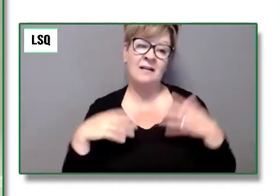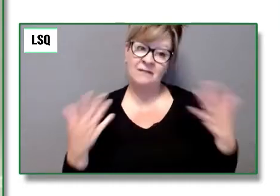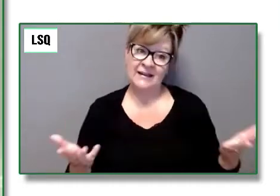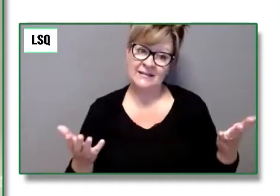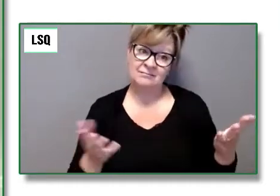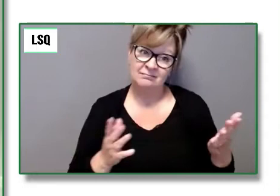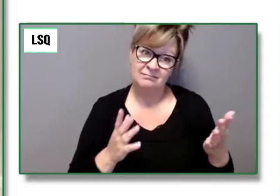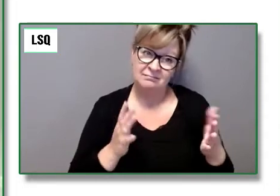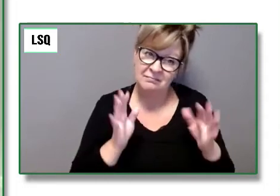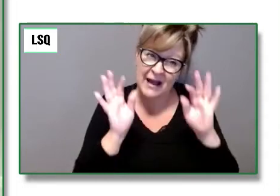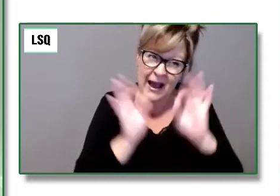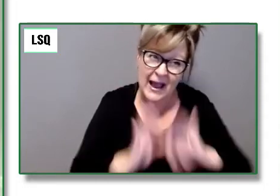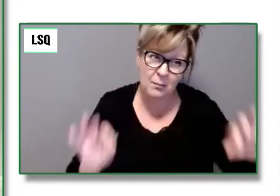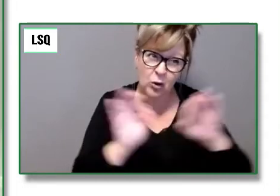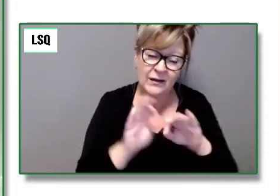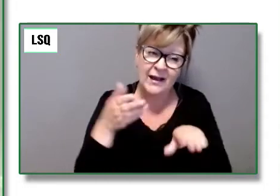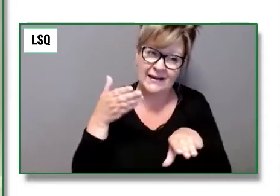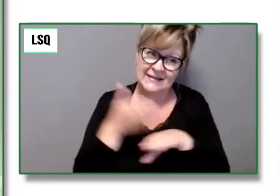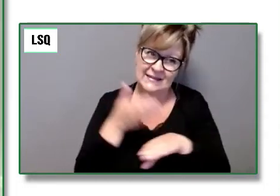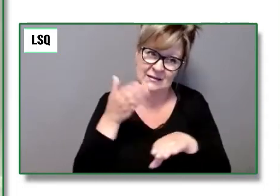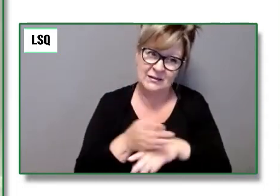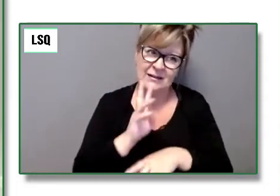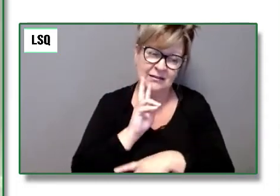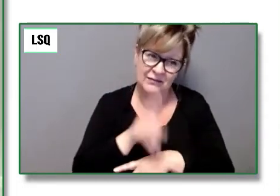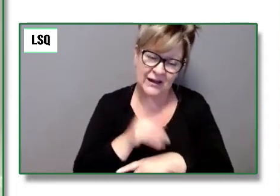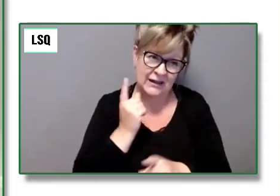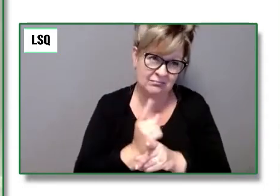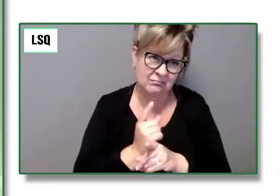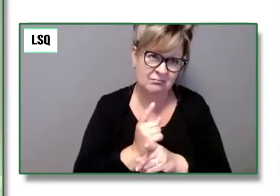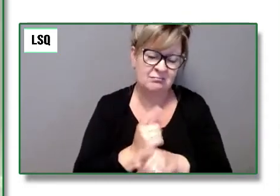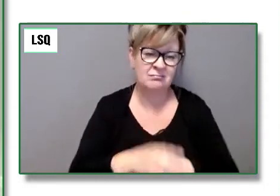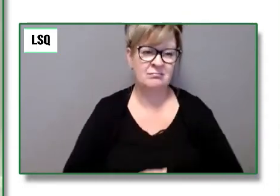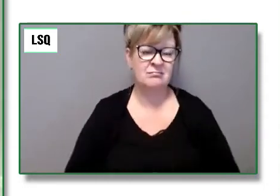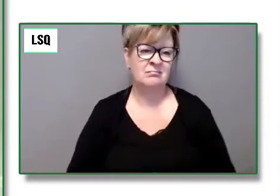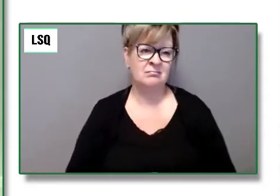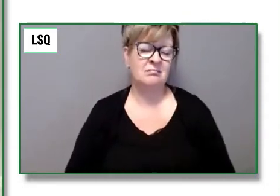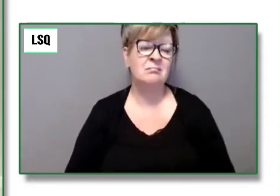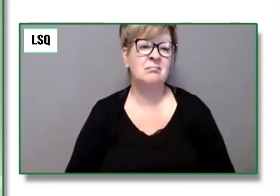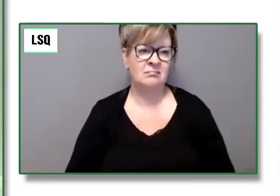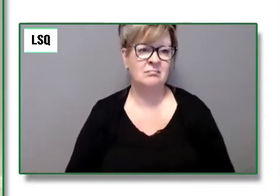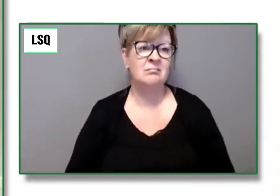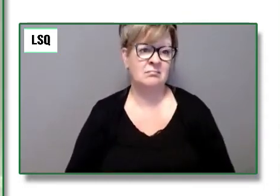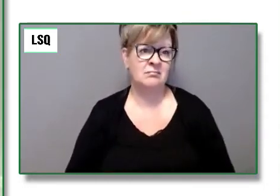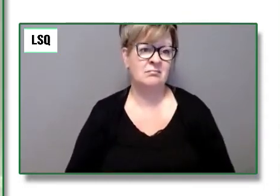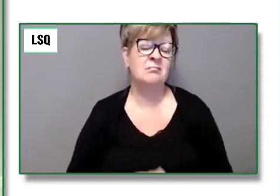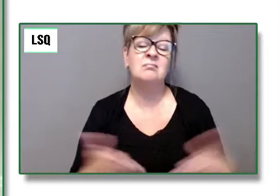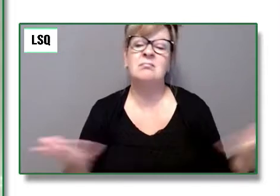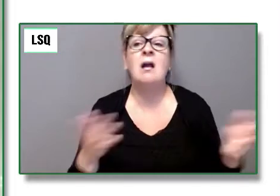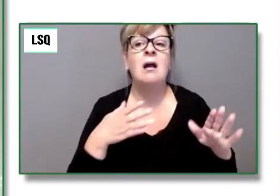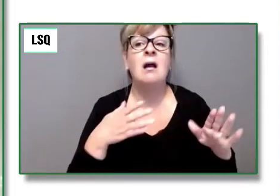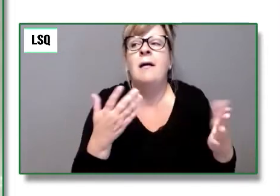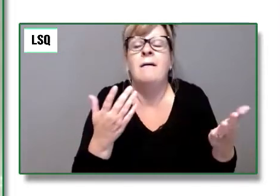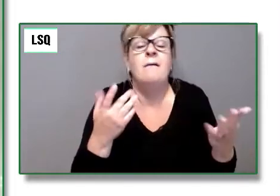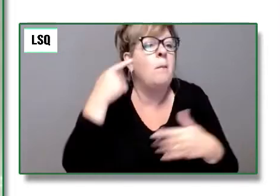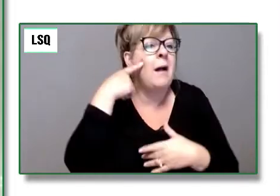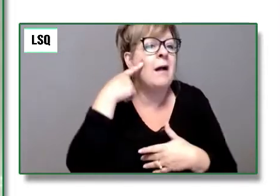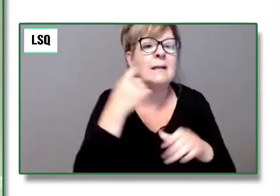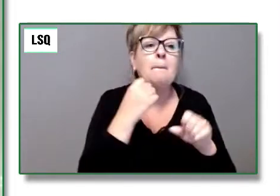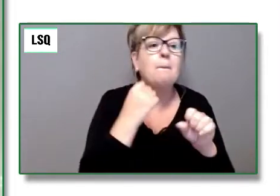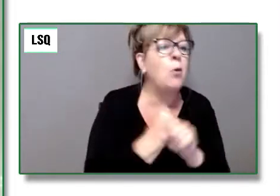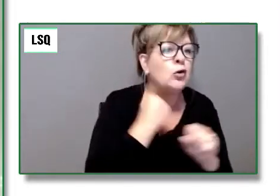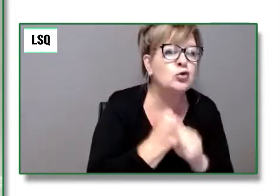peut se voir dans nos produits, dans la façon dont on conçoit nos technologies, dans la façon dont